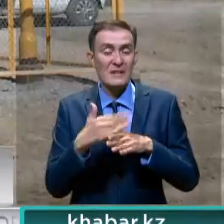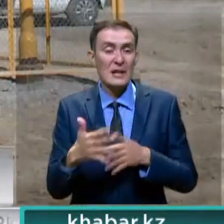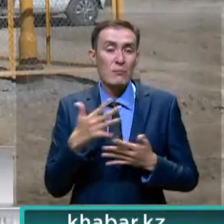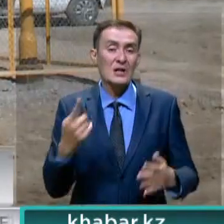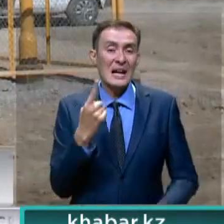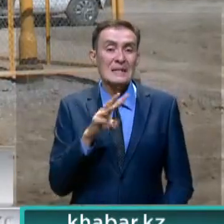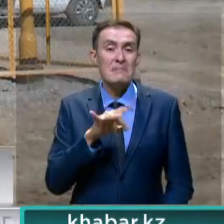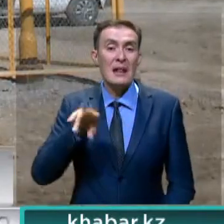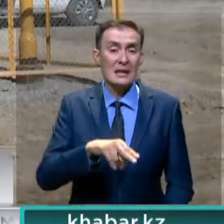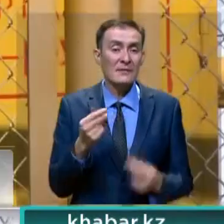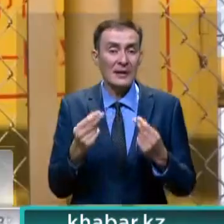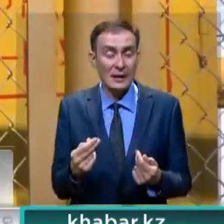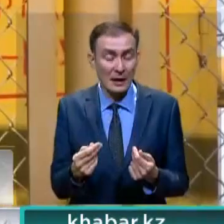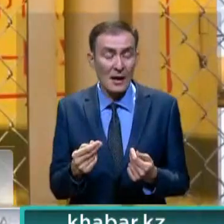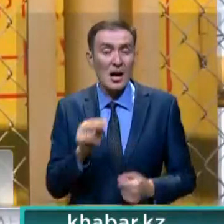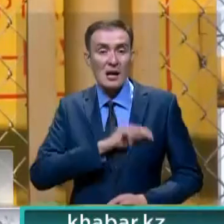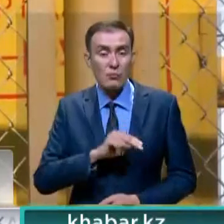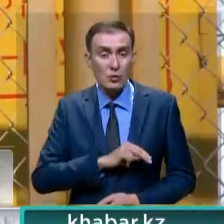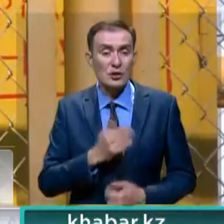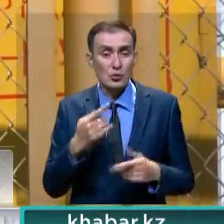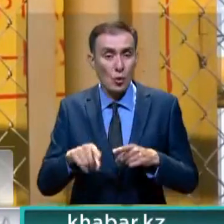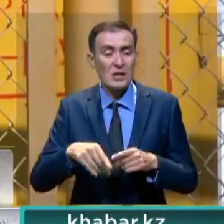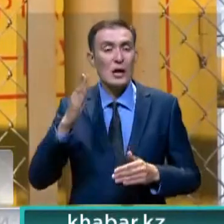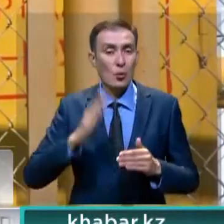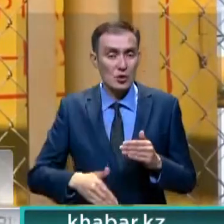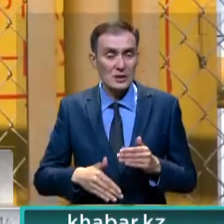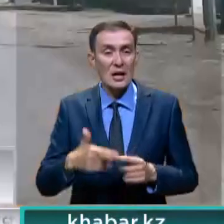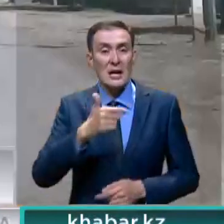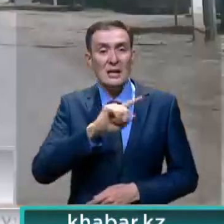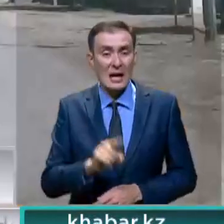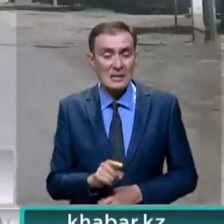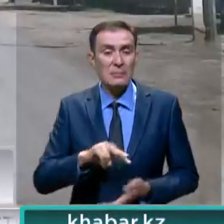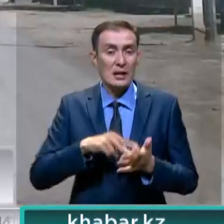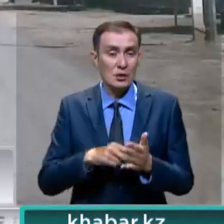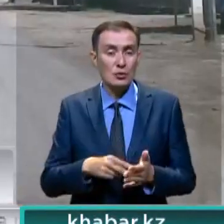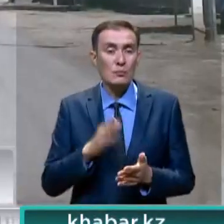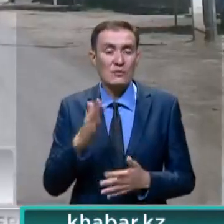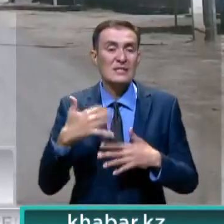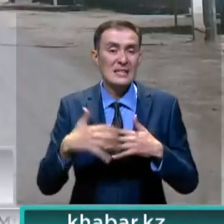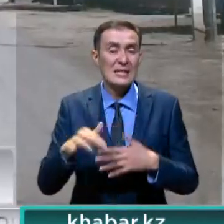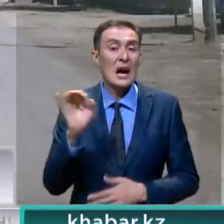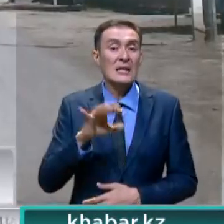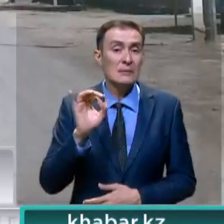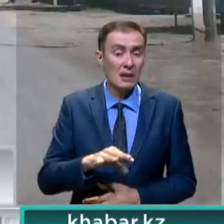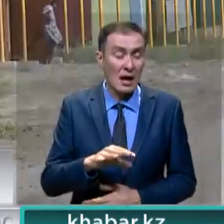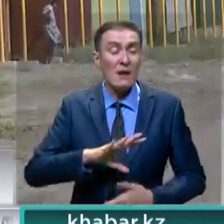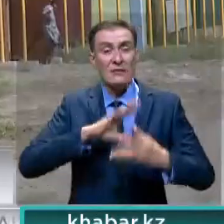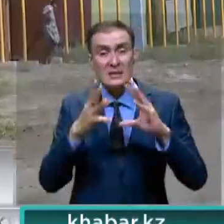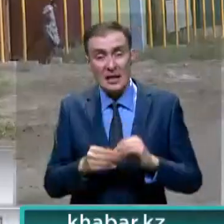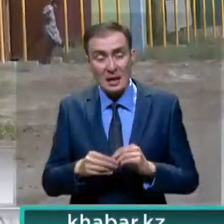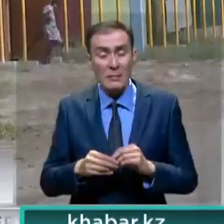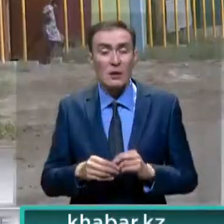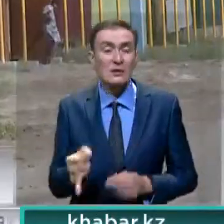больше 1 миллиарда тенге. Работы на стадии завершения. Подать голубое топливо планируется в середине октября. В целом,